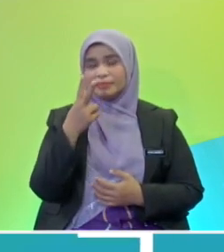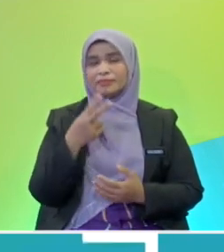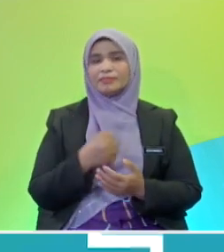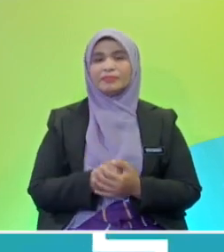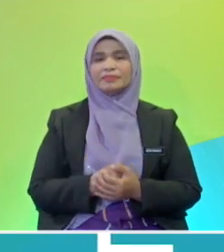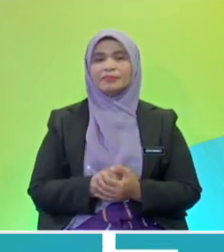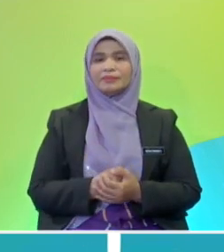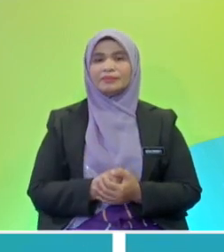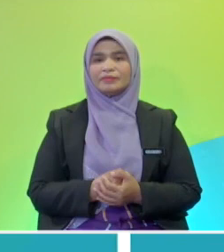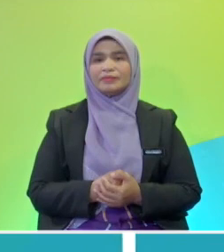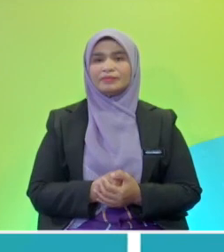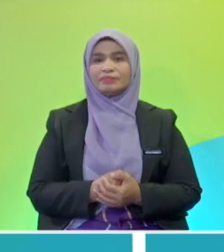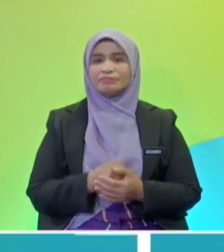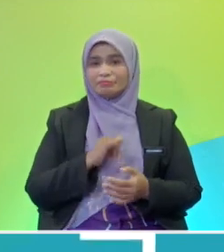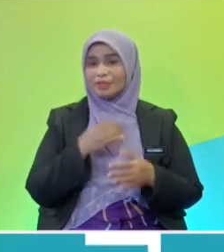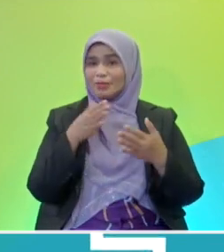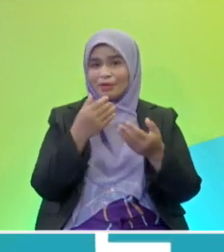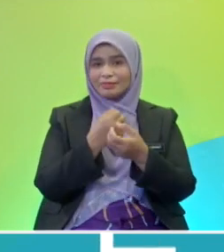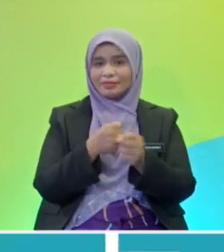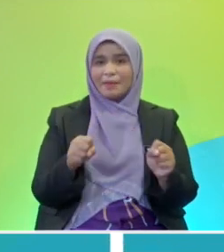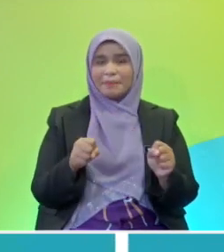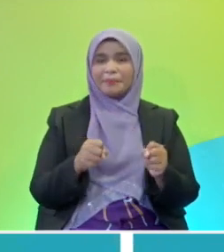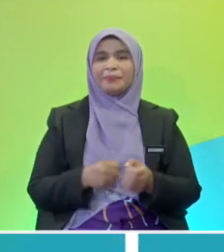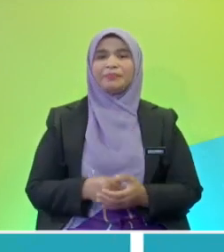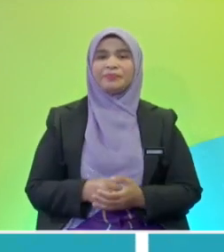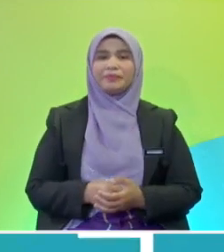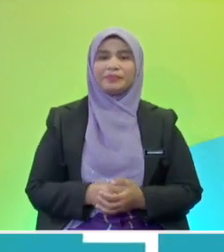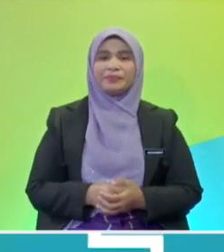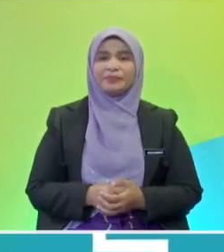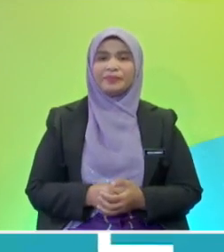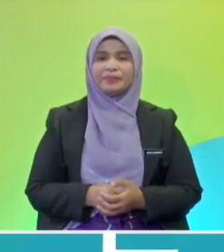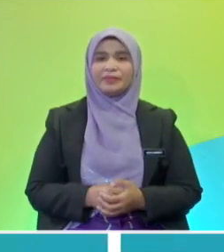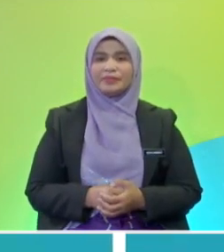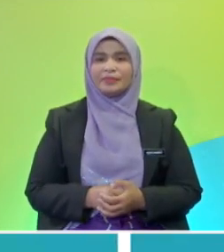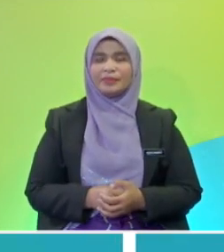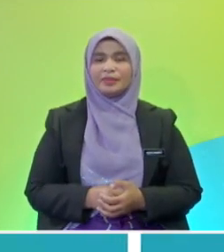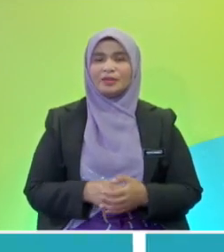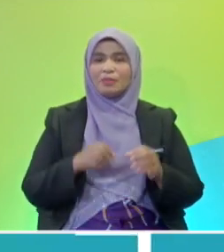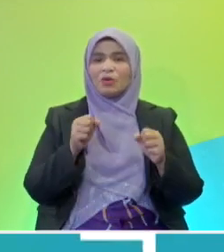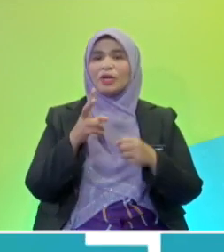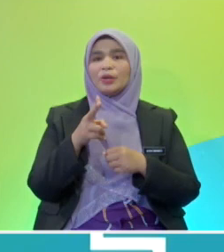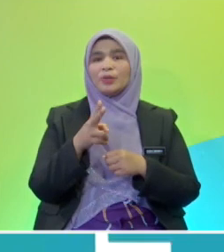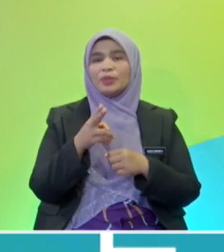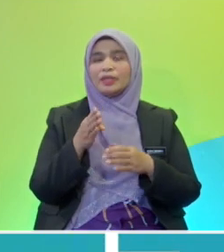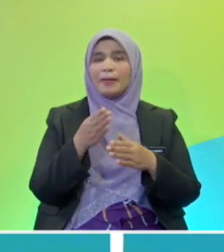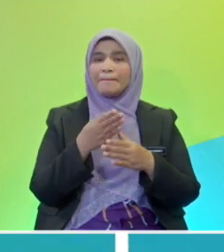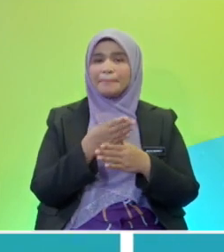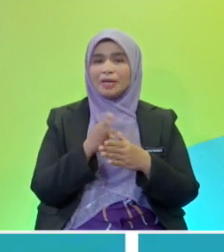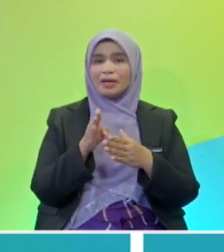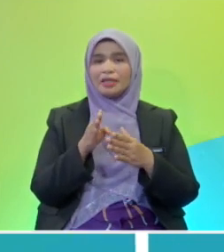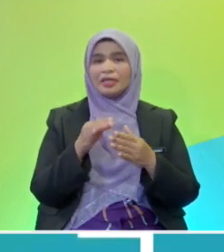tarikah Cikgu dah siaplah sat dah sudah Mira boleh potong bahagian benang lebihan